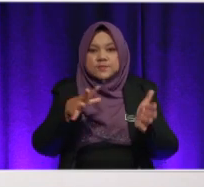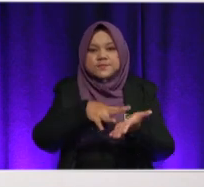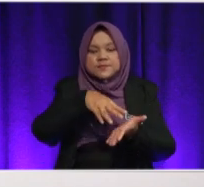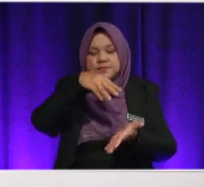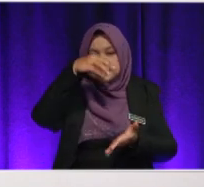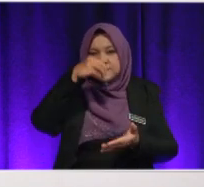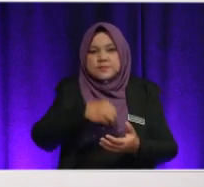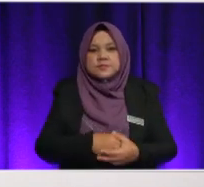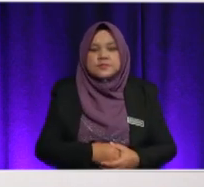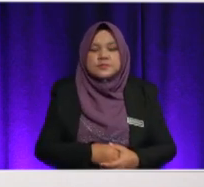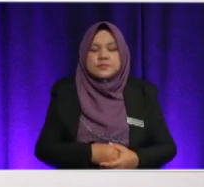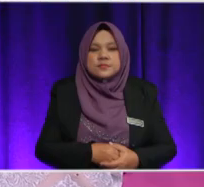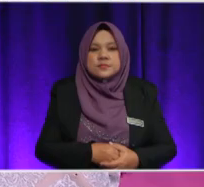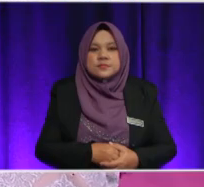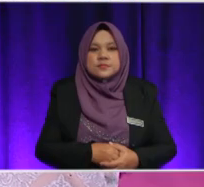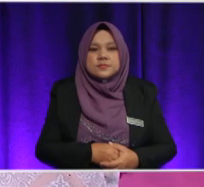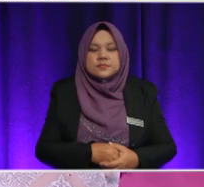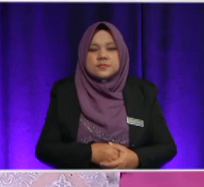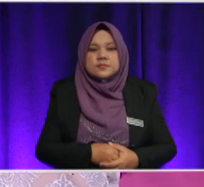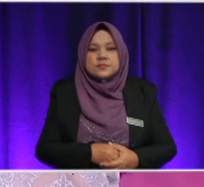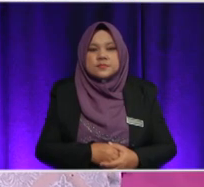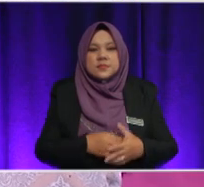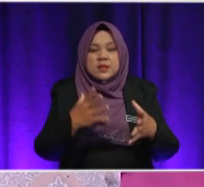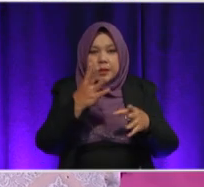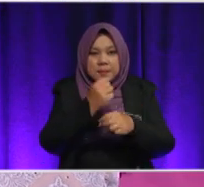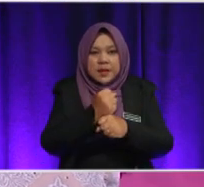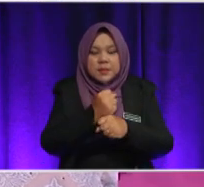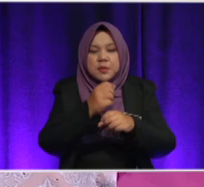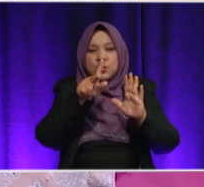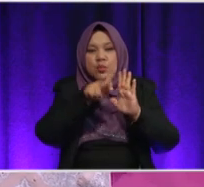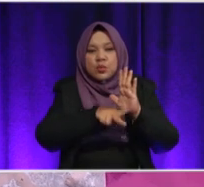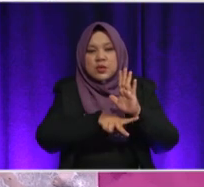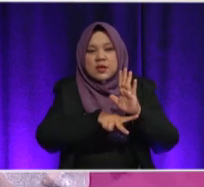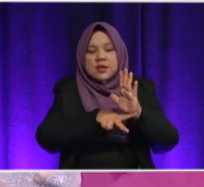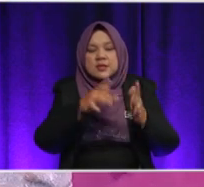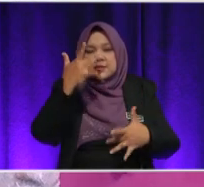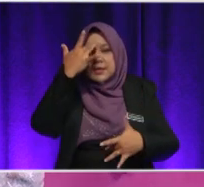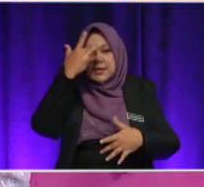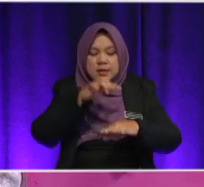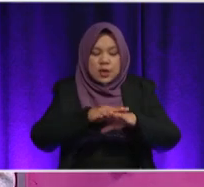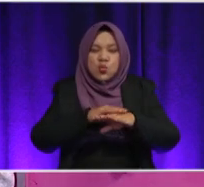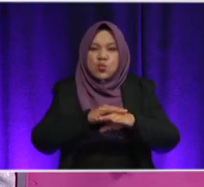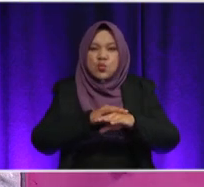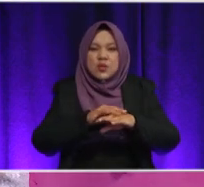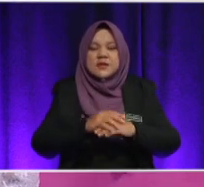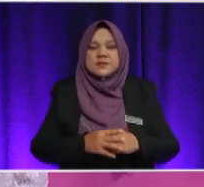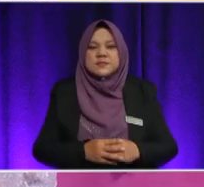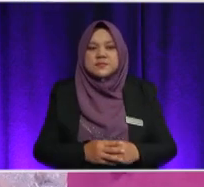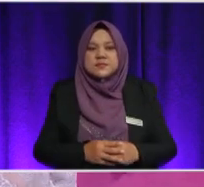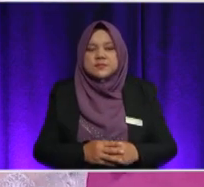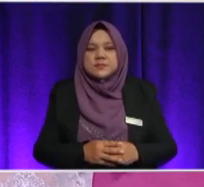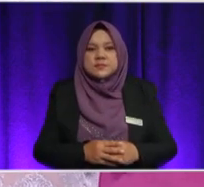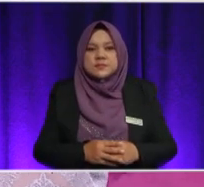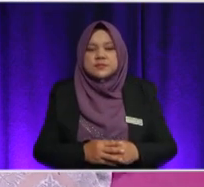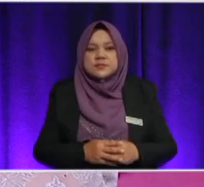itu elevera lendiran dia dapat dapat melegelkan kesakitan kemudian